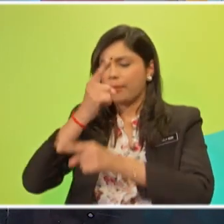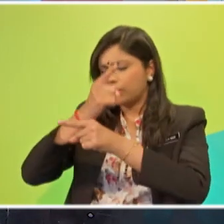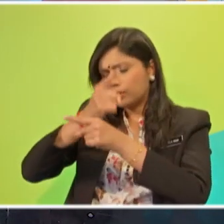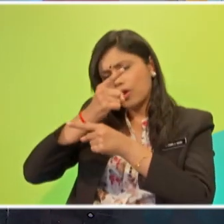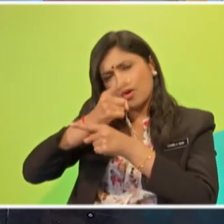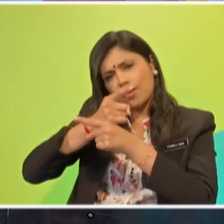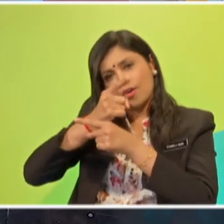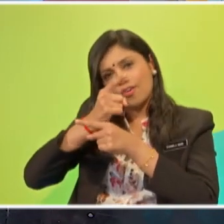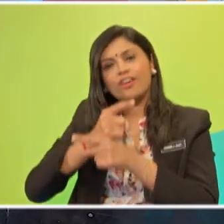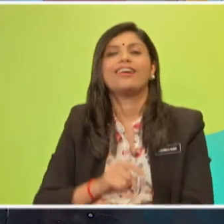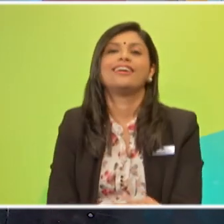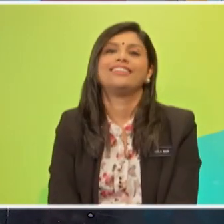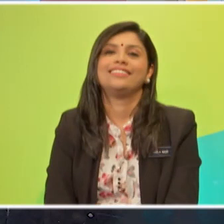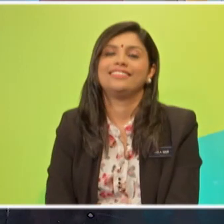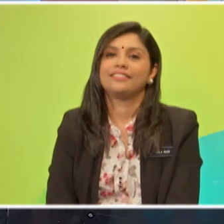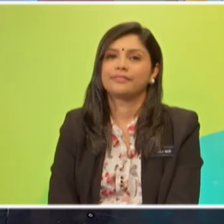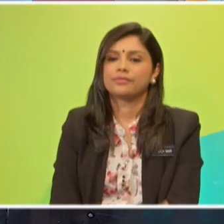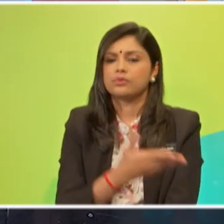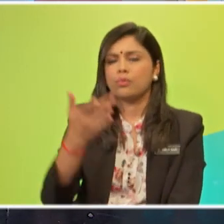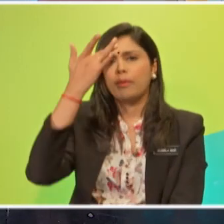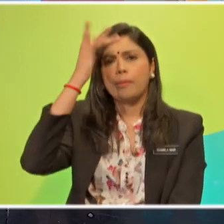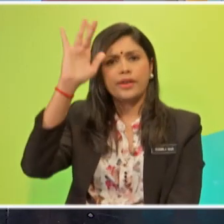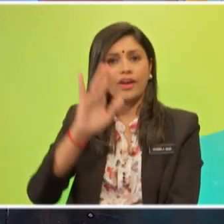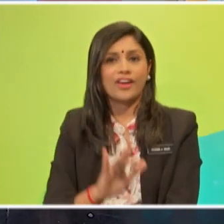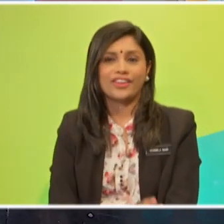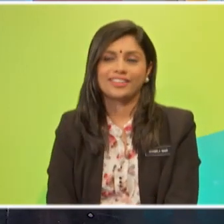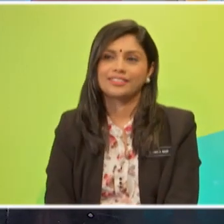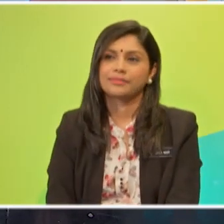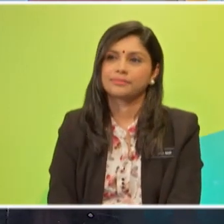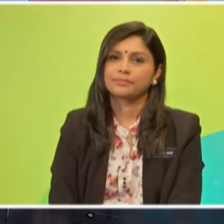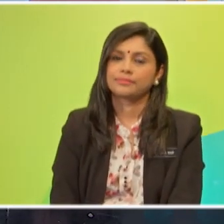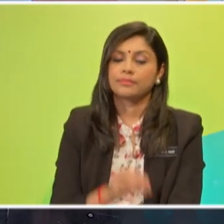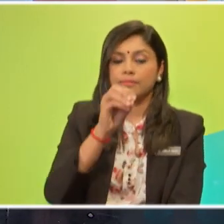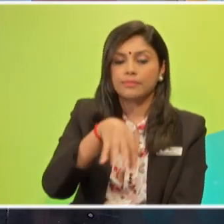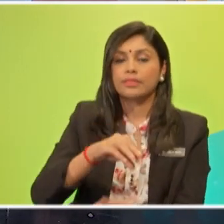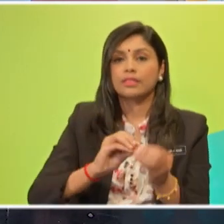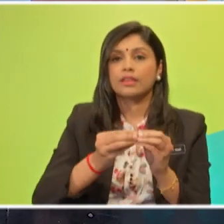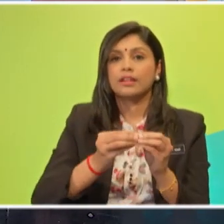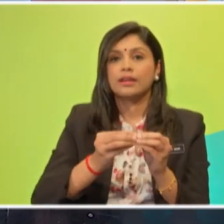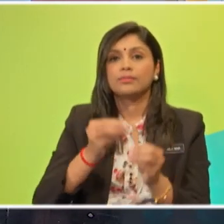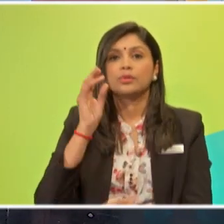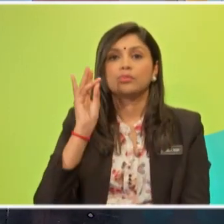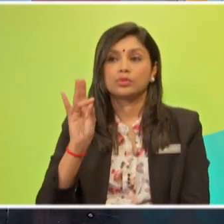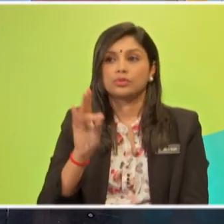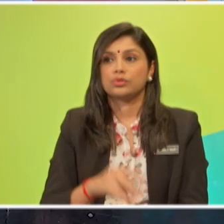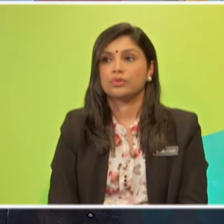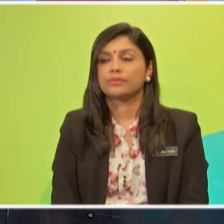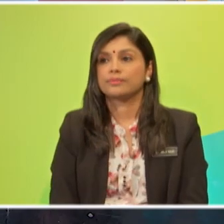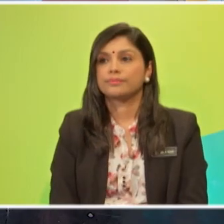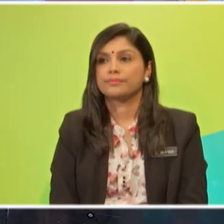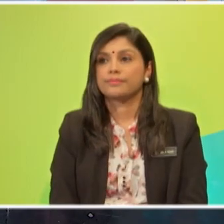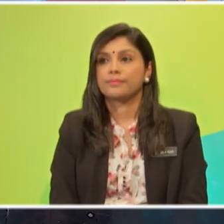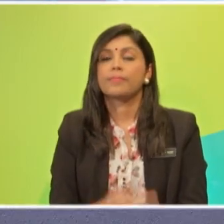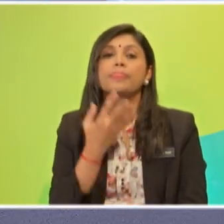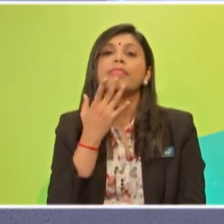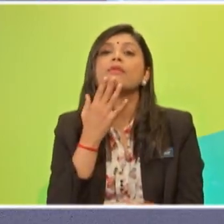betul. Bagus, Sean dan murid-murid di rumah. Okey, Sean boleh masukkan biskut ke dalam bekas nombor